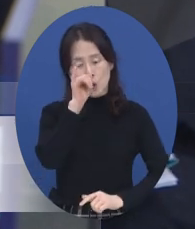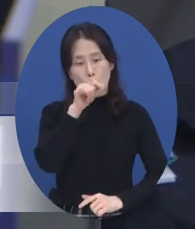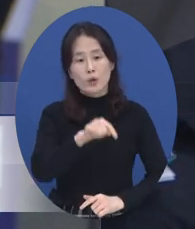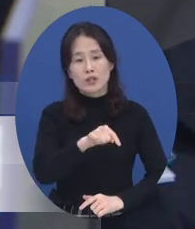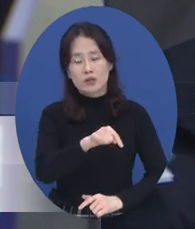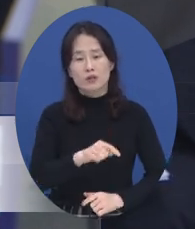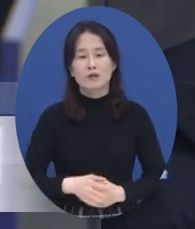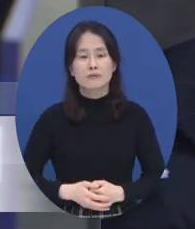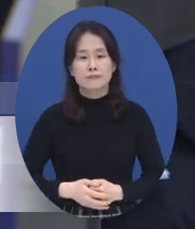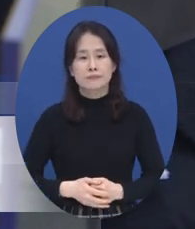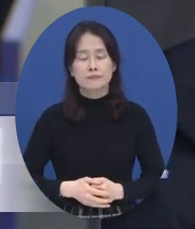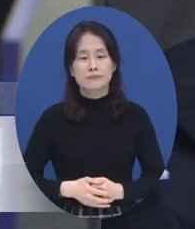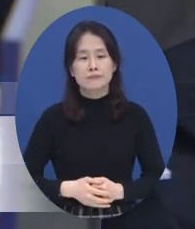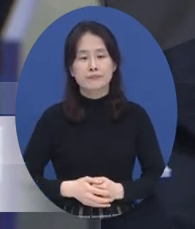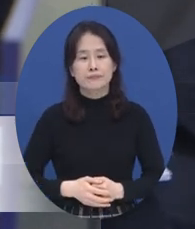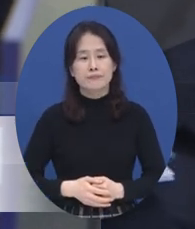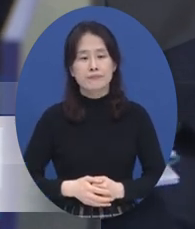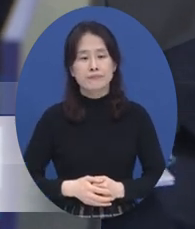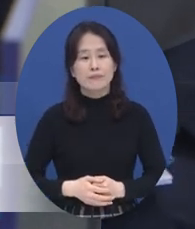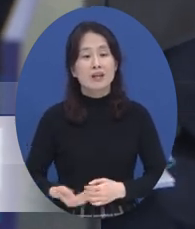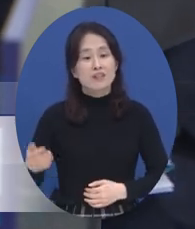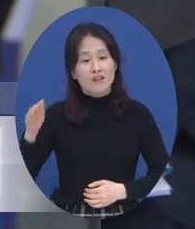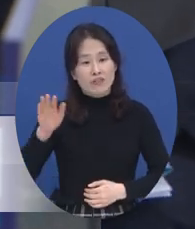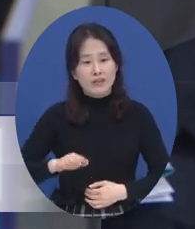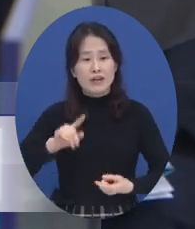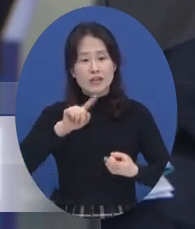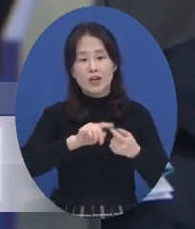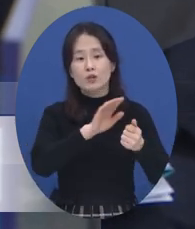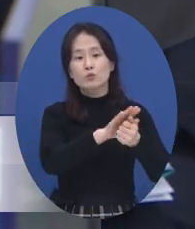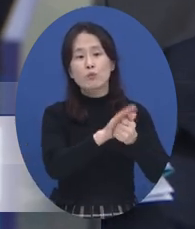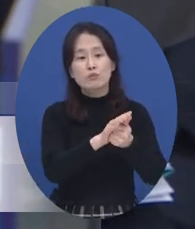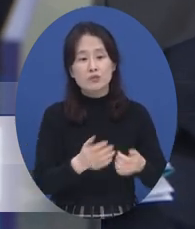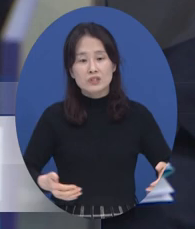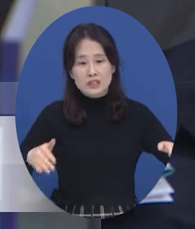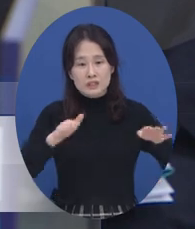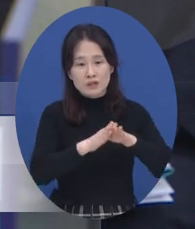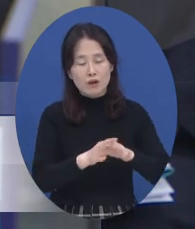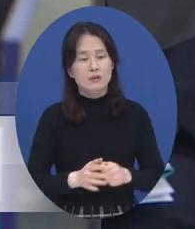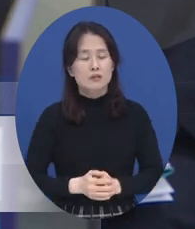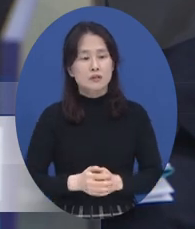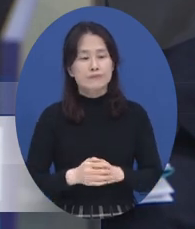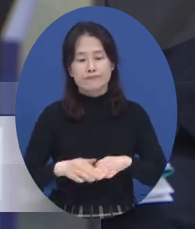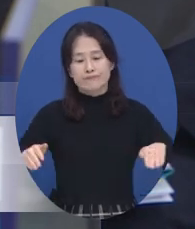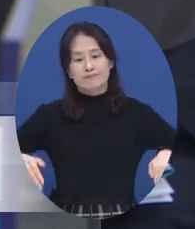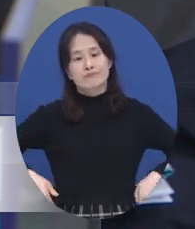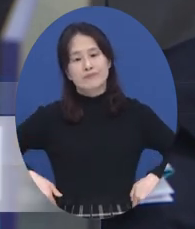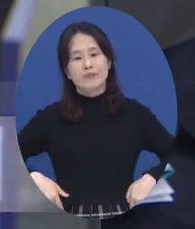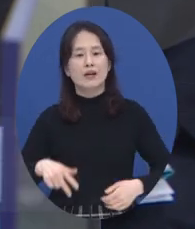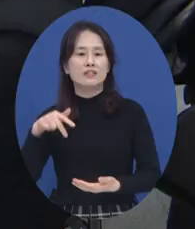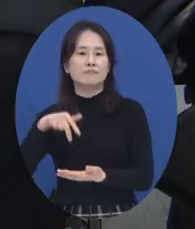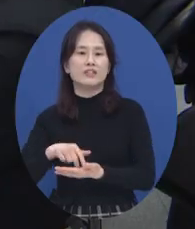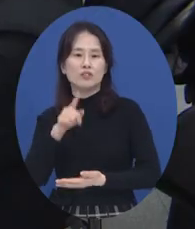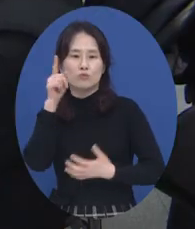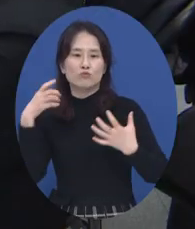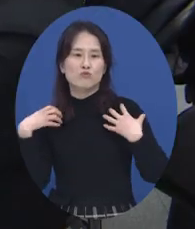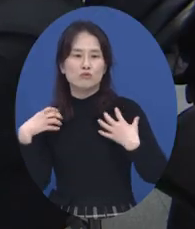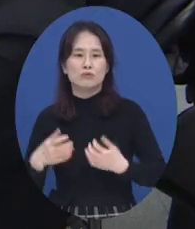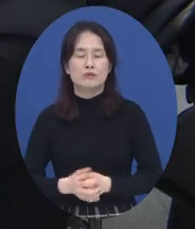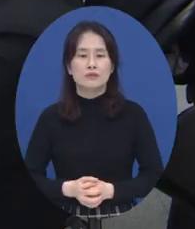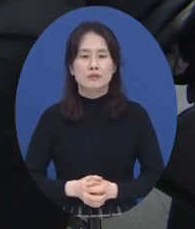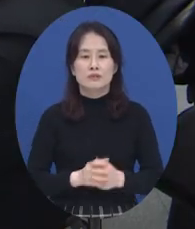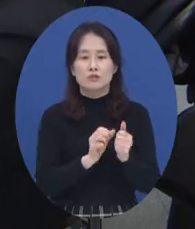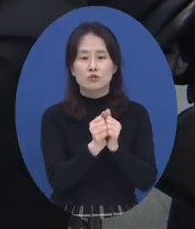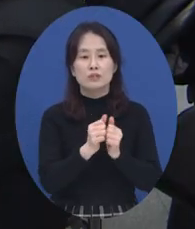정착해서 삶을 이루고 있는데 그에 대한 기반시설은 전혀 나몰라라 하고 있는 거죠.